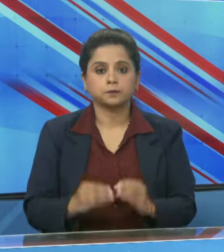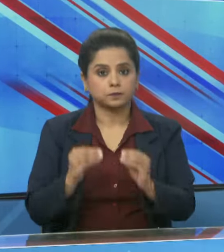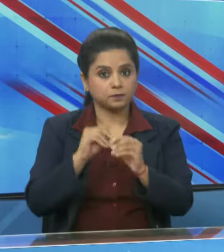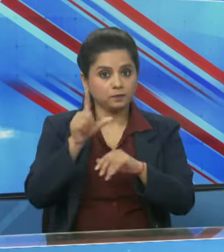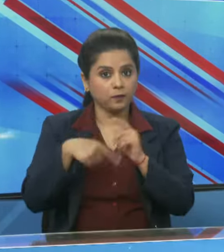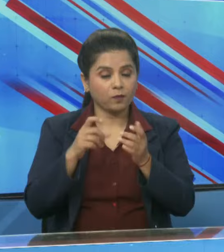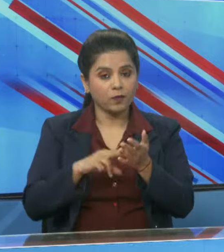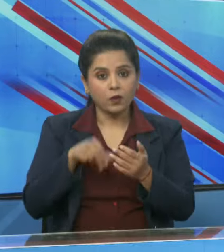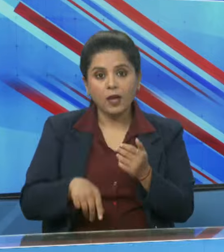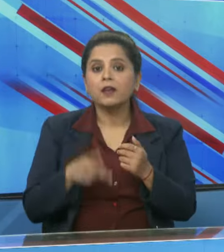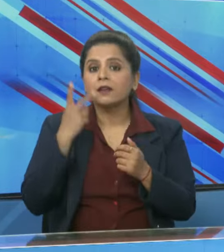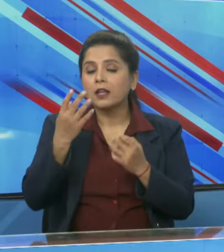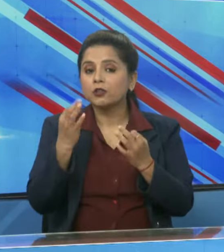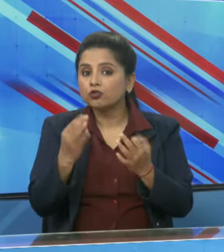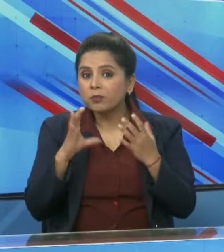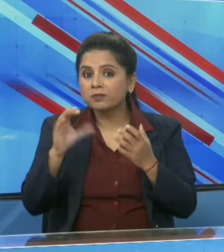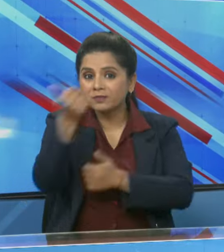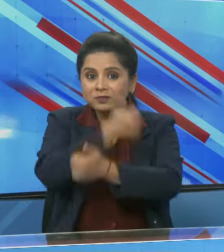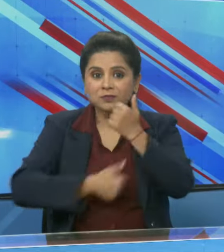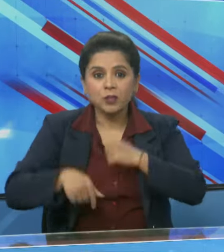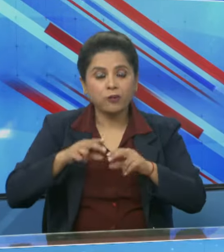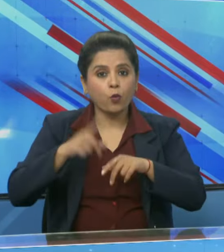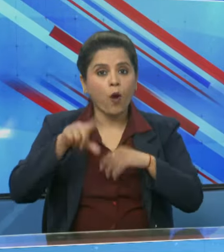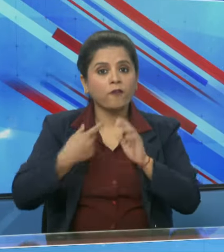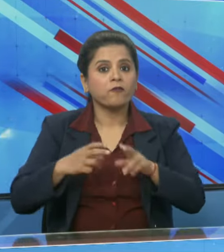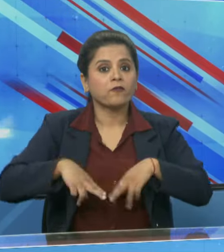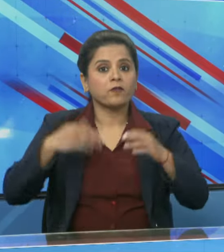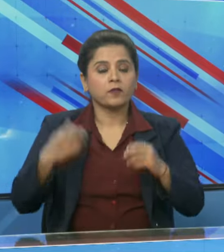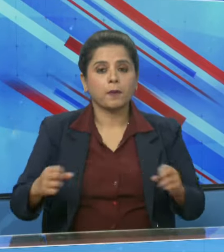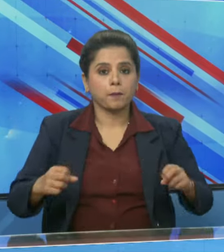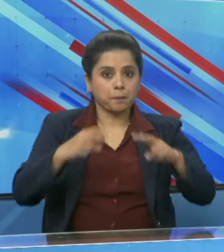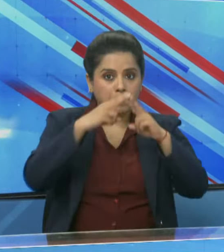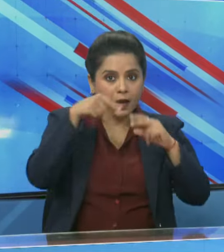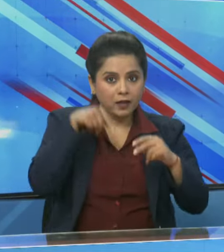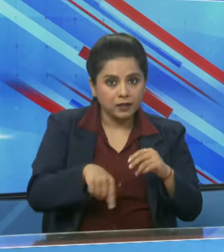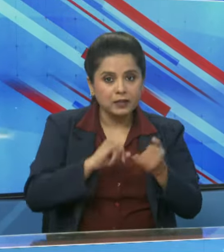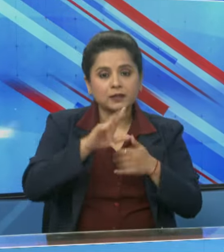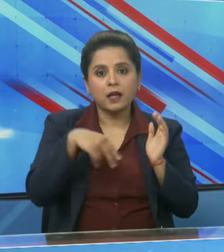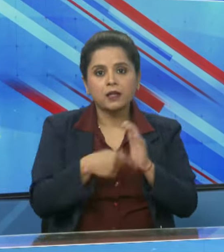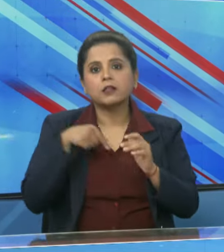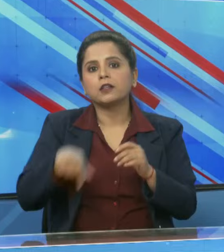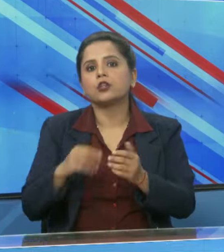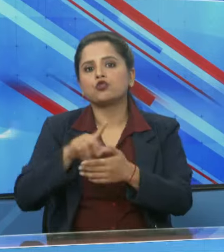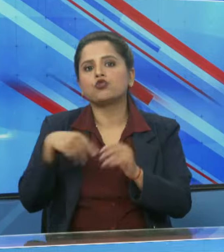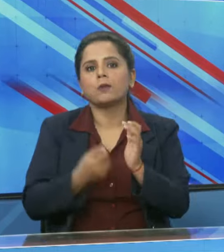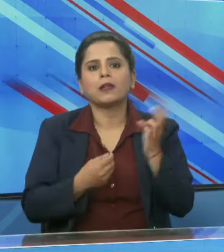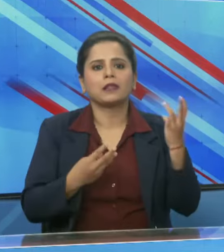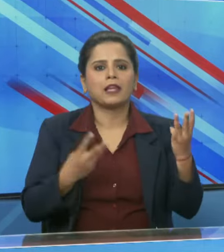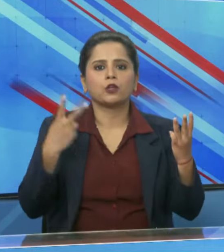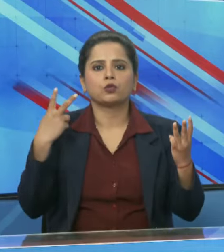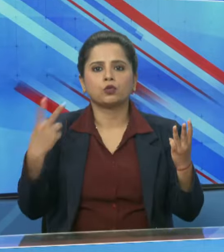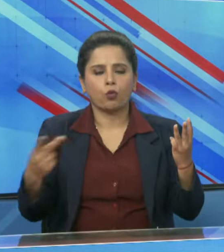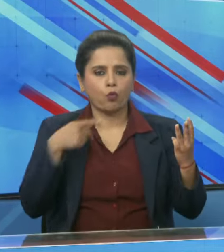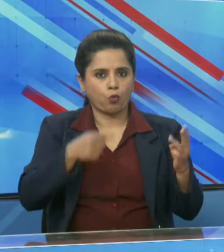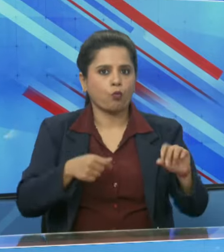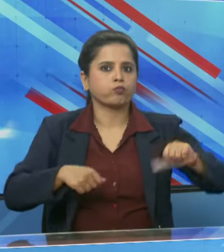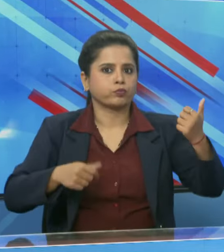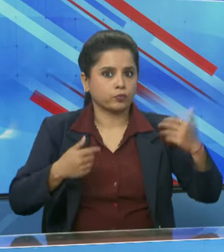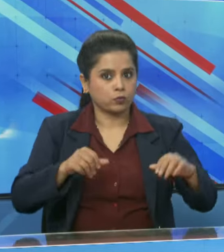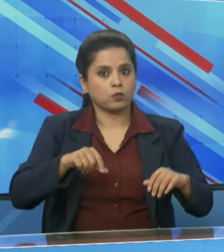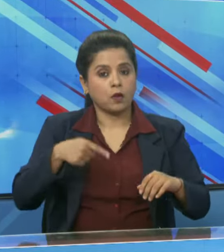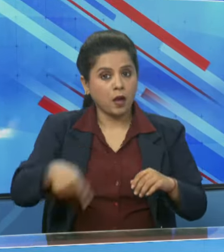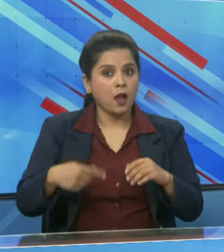बार्सिलोना में चैंपियंस लीग के क्वार्टर फाइनल के पहले लेग में पेरिस सेंट जर्मन को 3-2 से अंतर से हरा दिया। बुधवार देर रात खेले